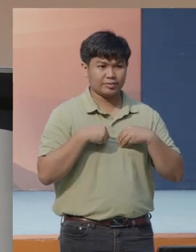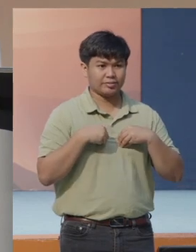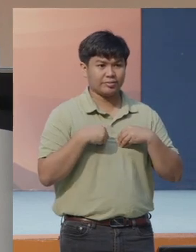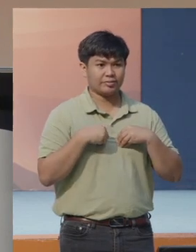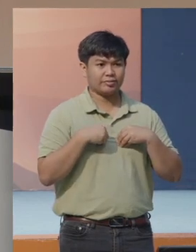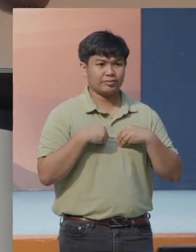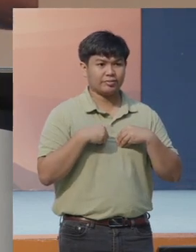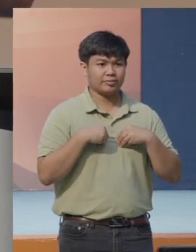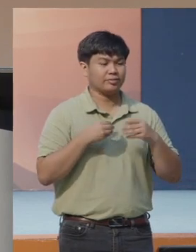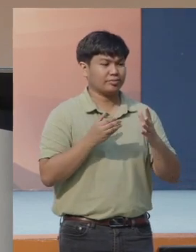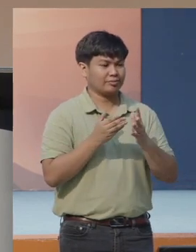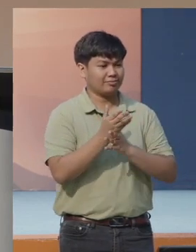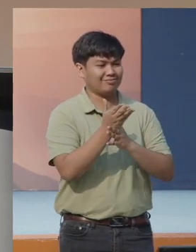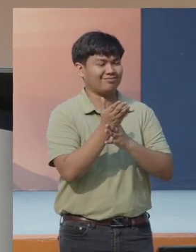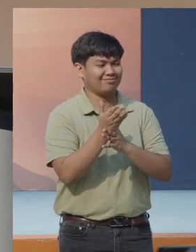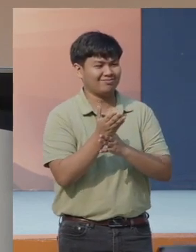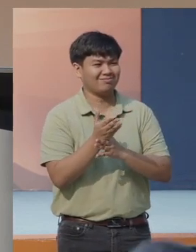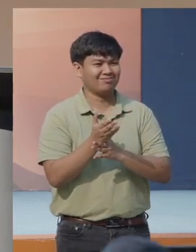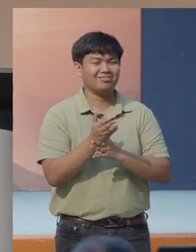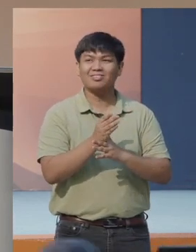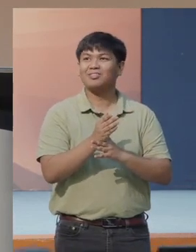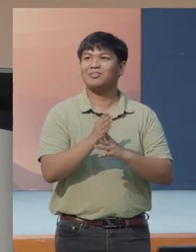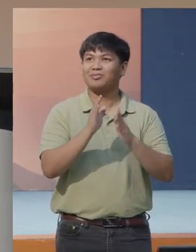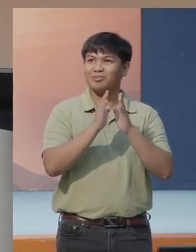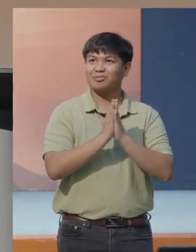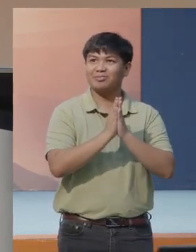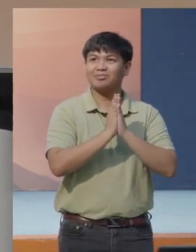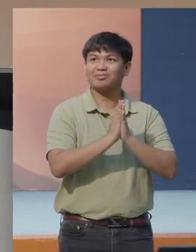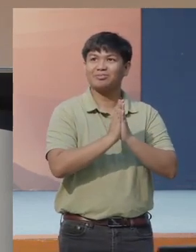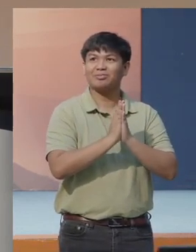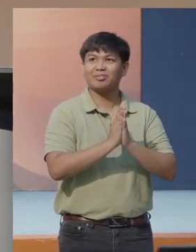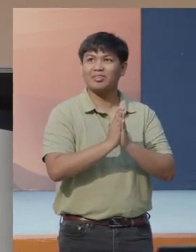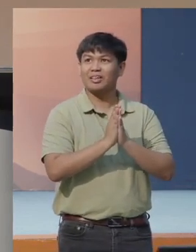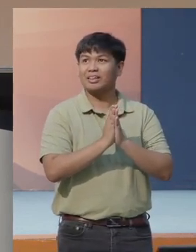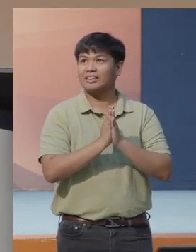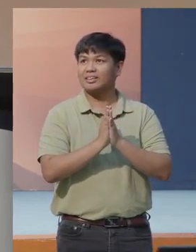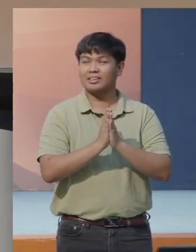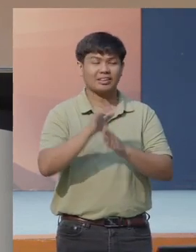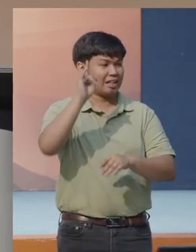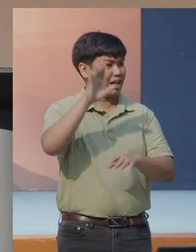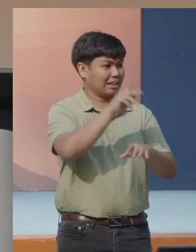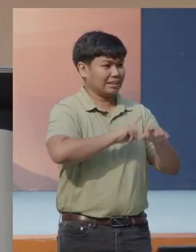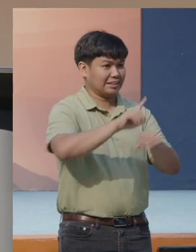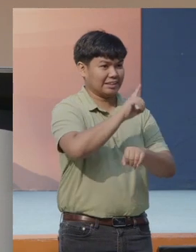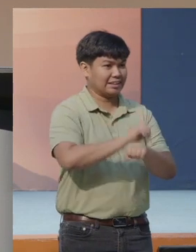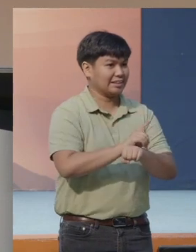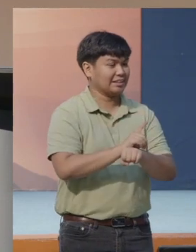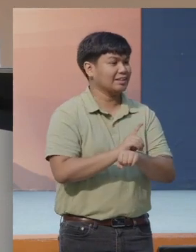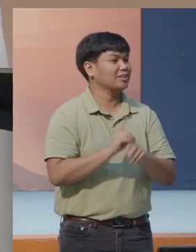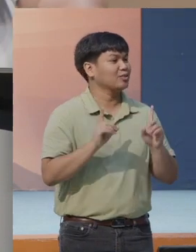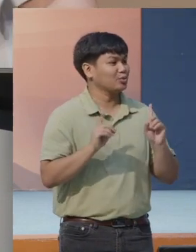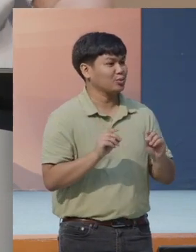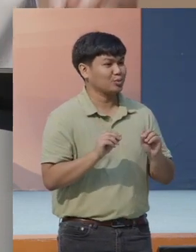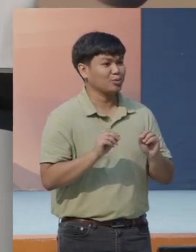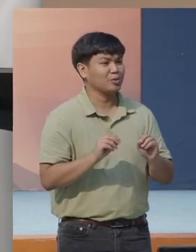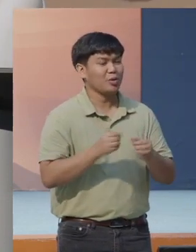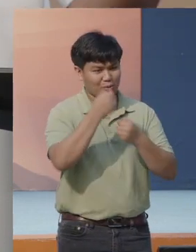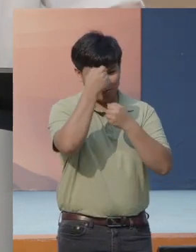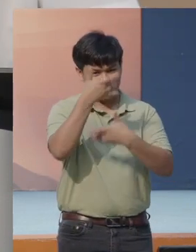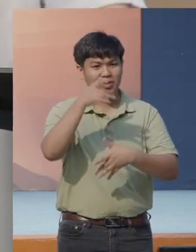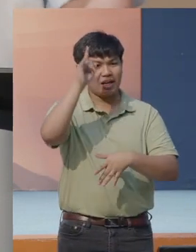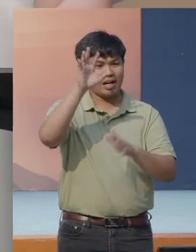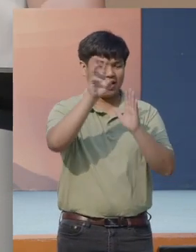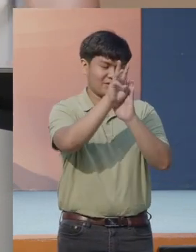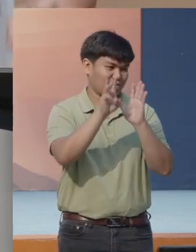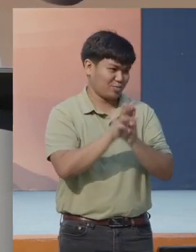ng panalangin natin, mapasa amin ang kaharian mo. Sundin ang loob mo